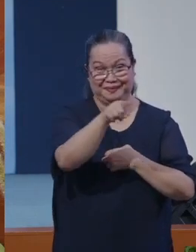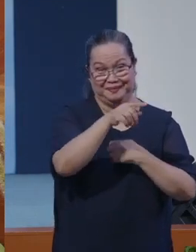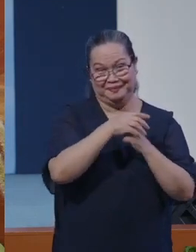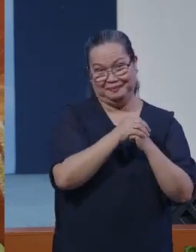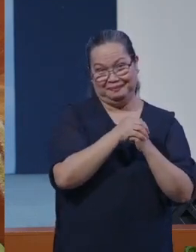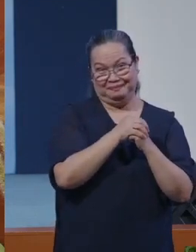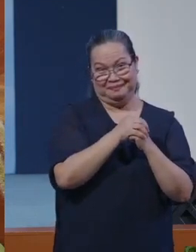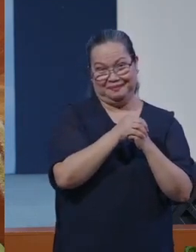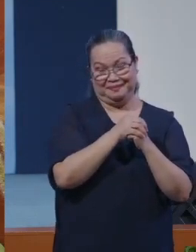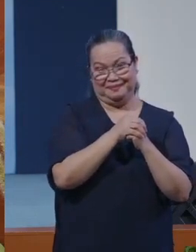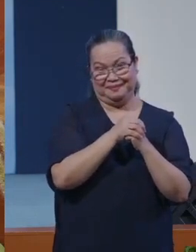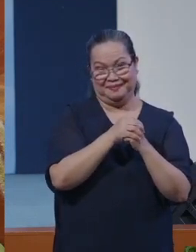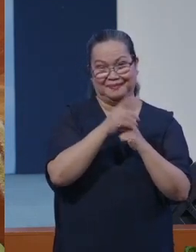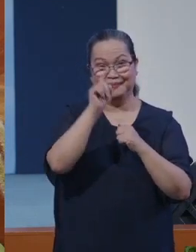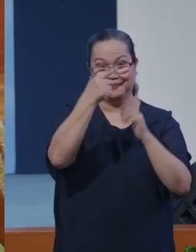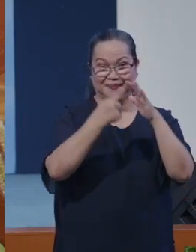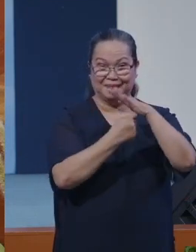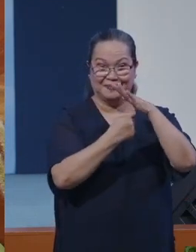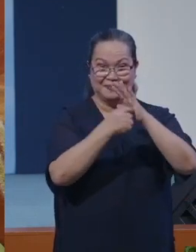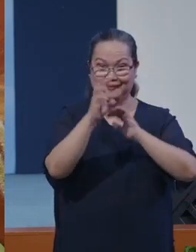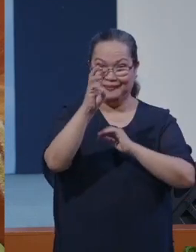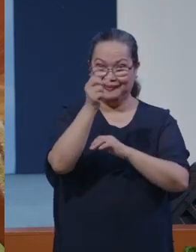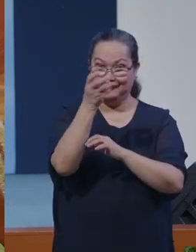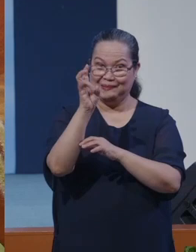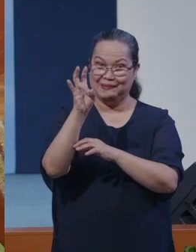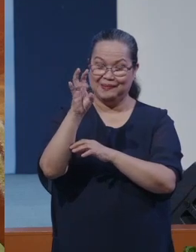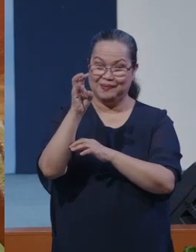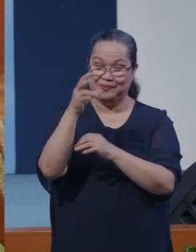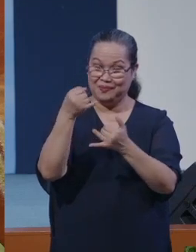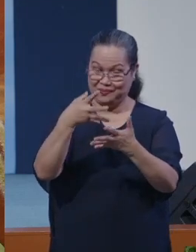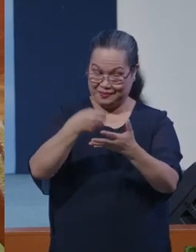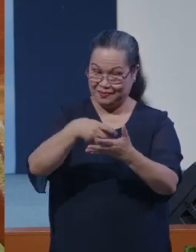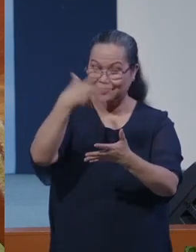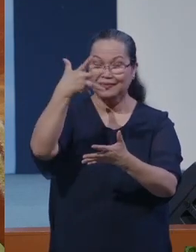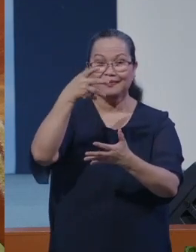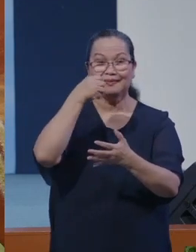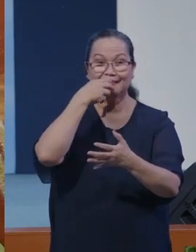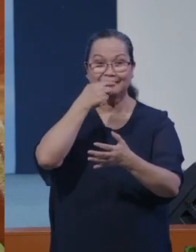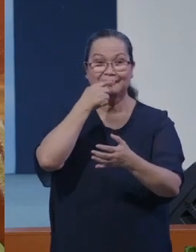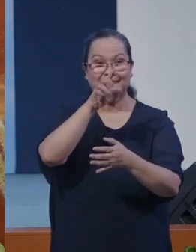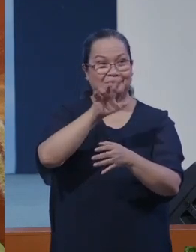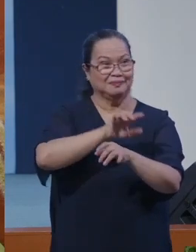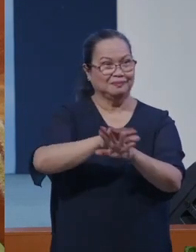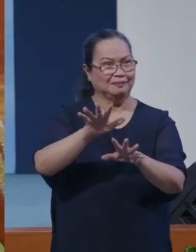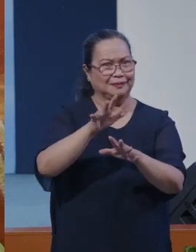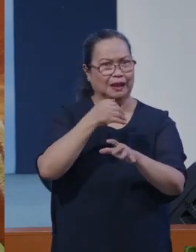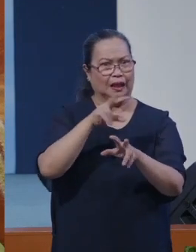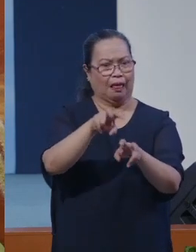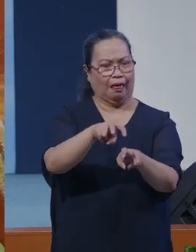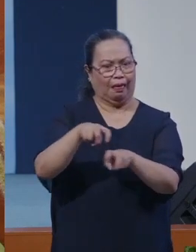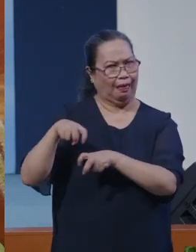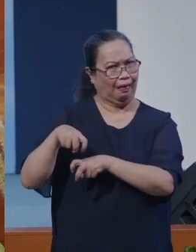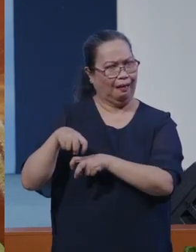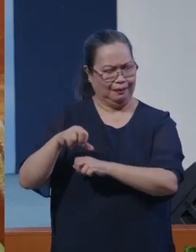sa 1 Timothy 6:17, as for the rich in this present age, charge them not to be haughty, huwag